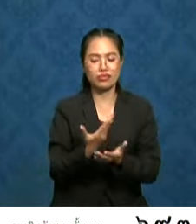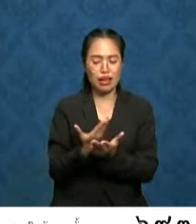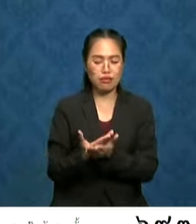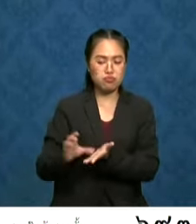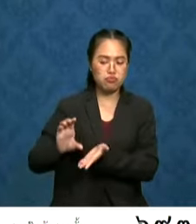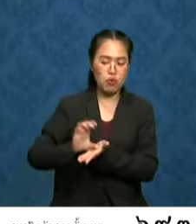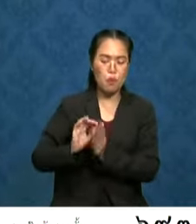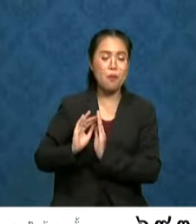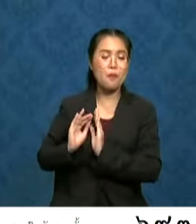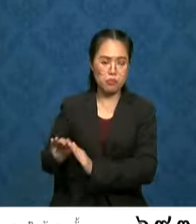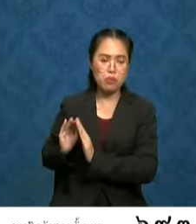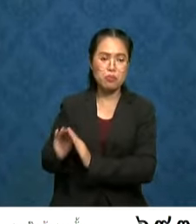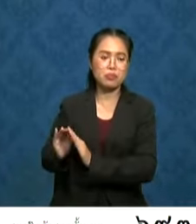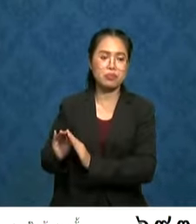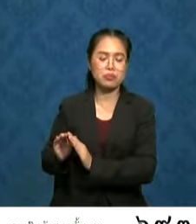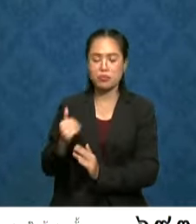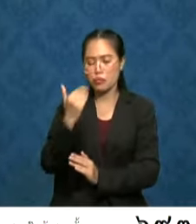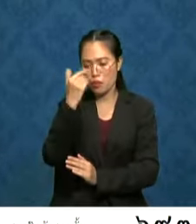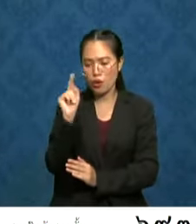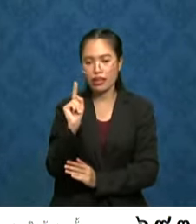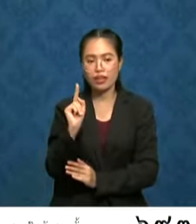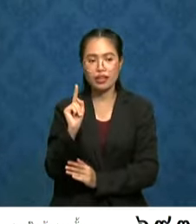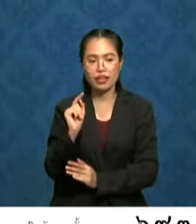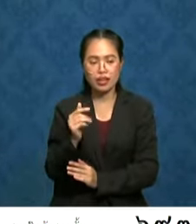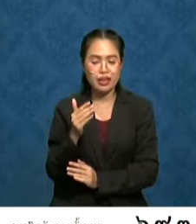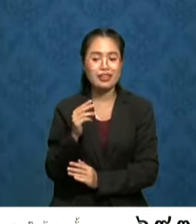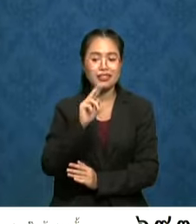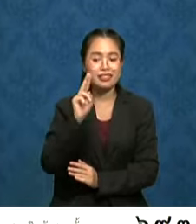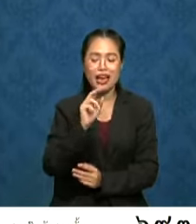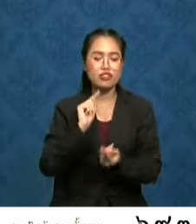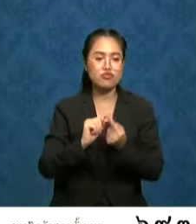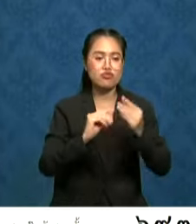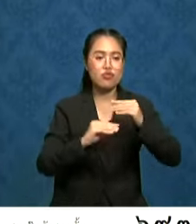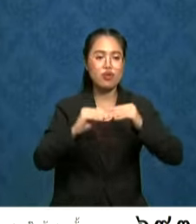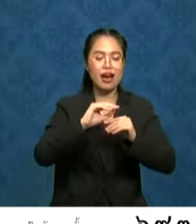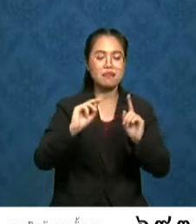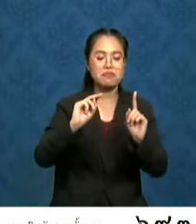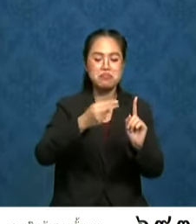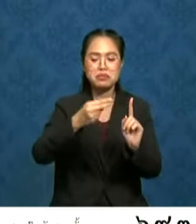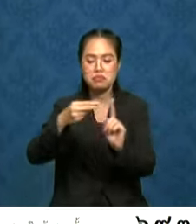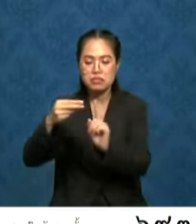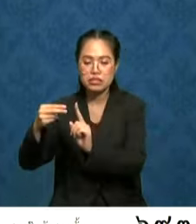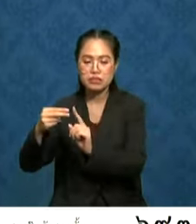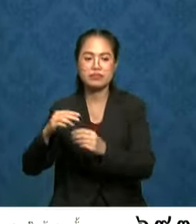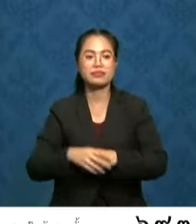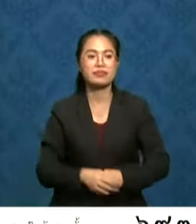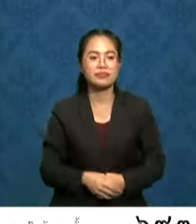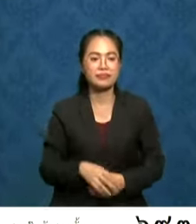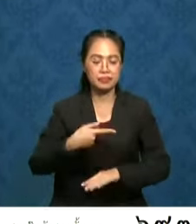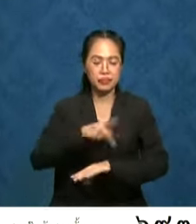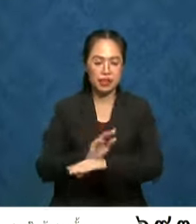นะคะเพราะว่าเอ่อต้องเอาไปใช้กับโครงการดิจิตัลนะคะครับท่านประาครับขอ